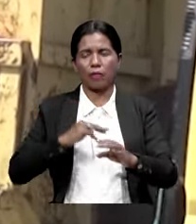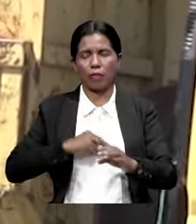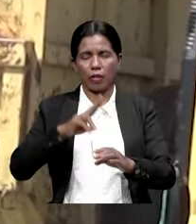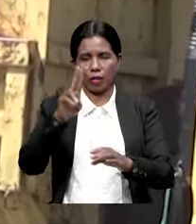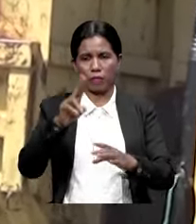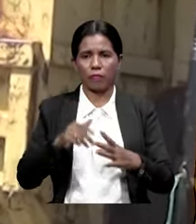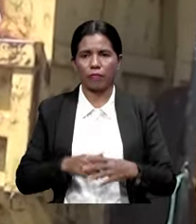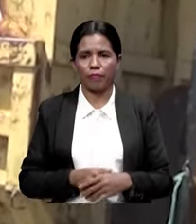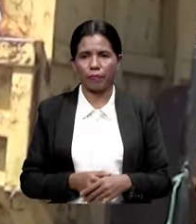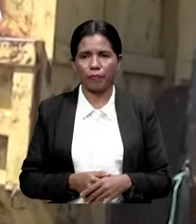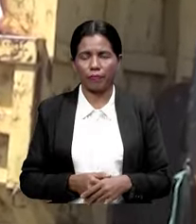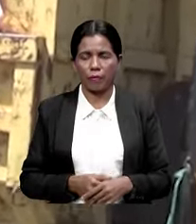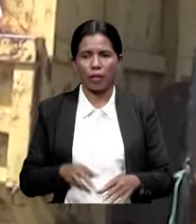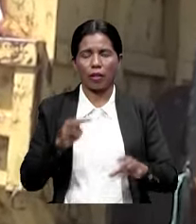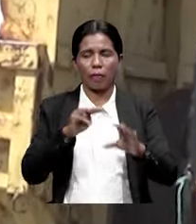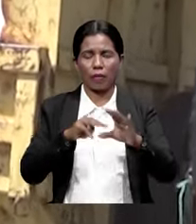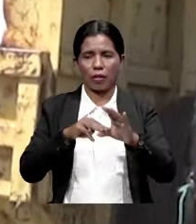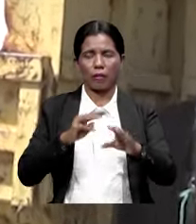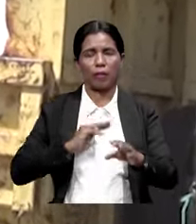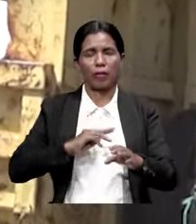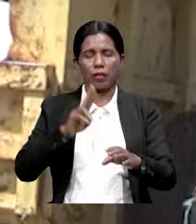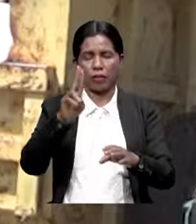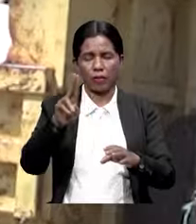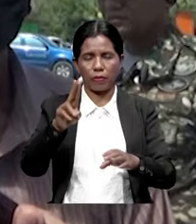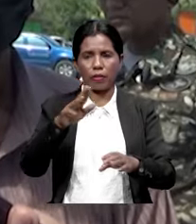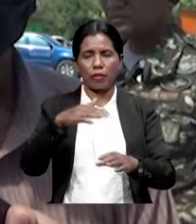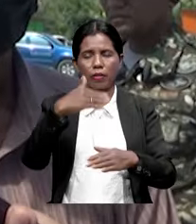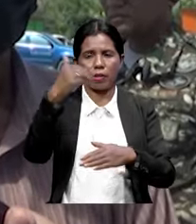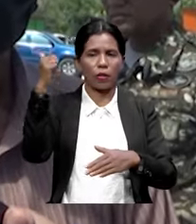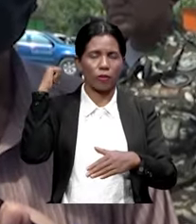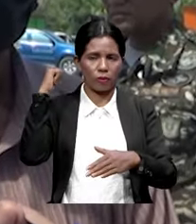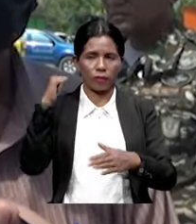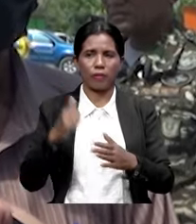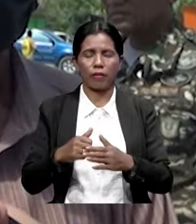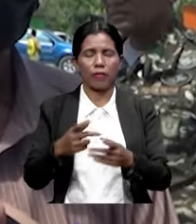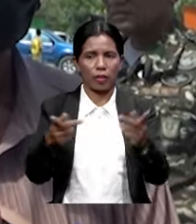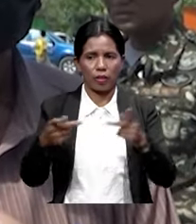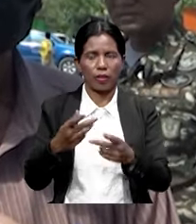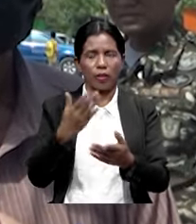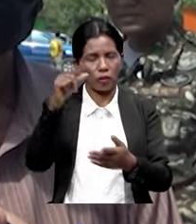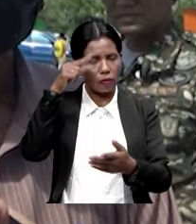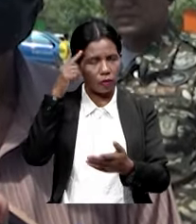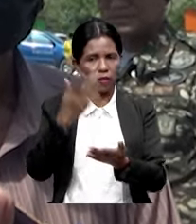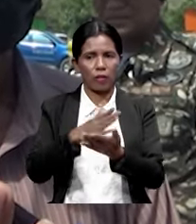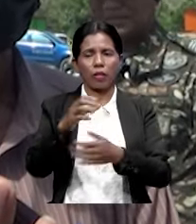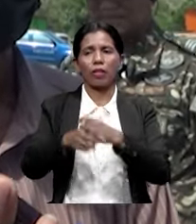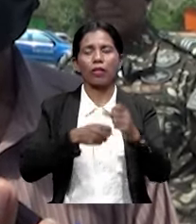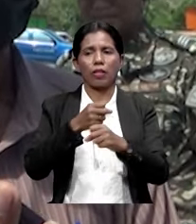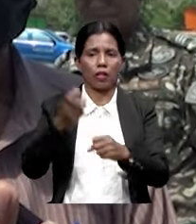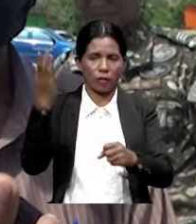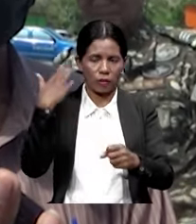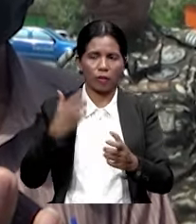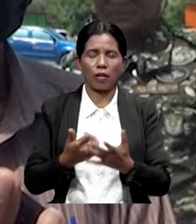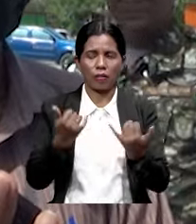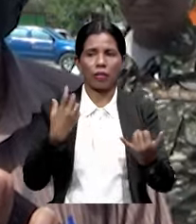Mandewana. Mercado Mandew ni kot. Rai ni ta saya dah tiap ya juga rosos saja na ya tina kira kira. Ya